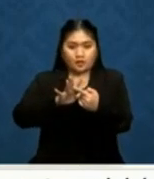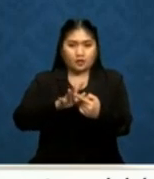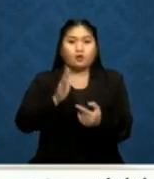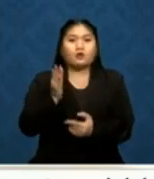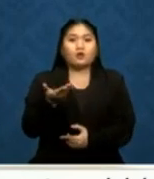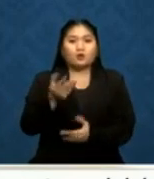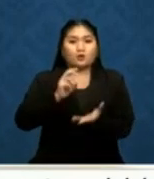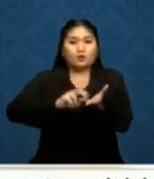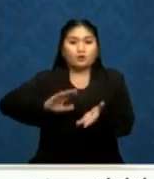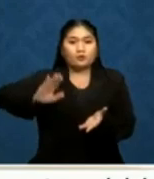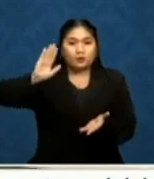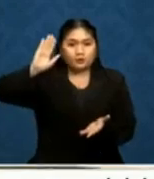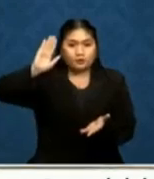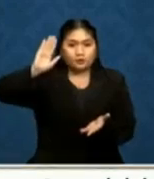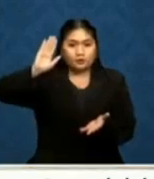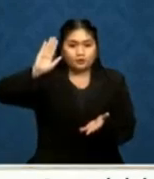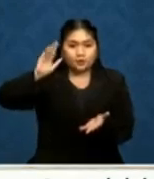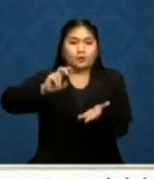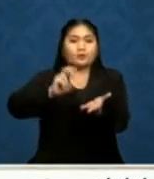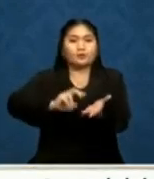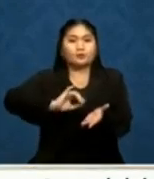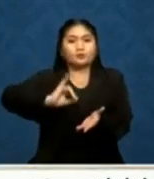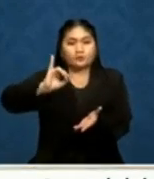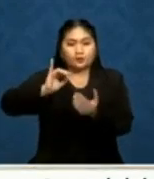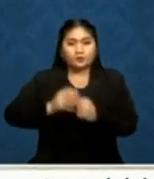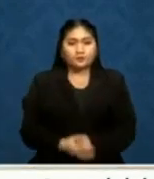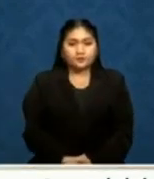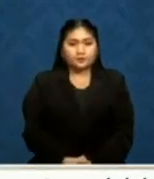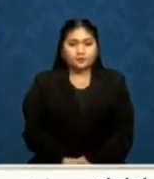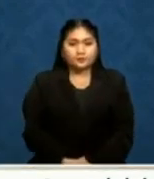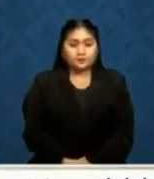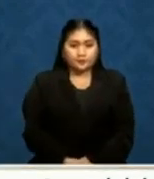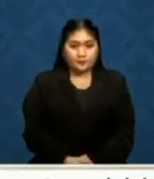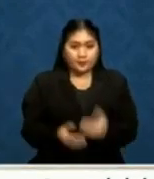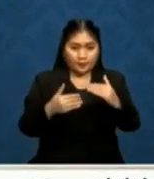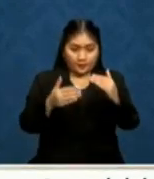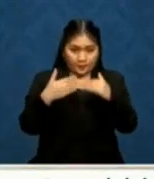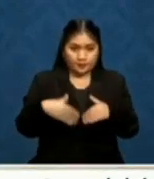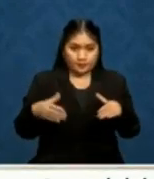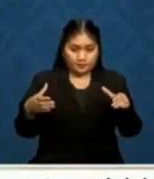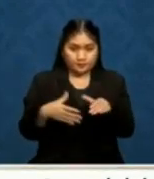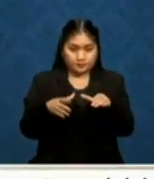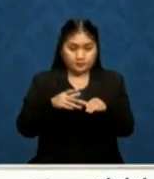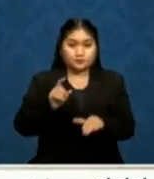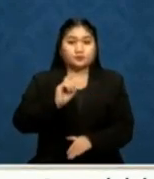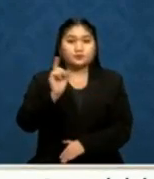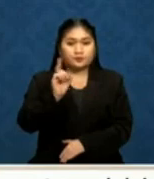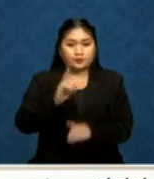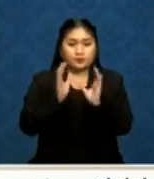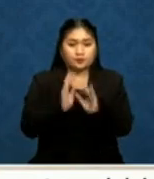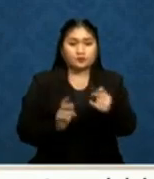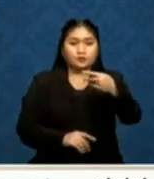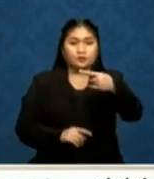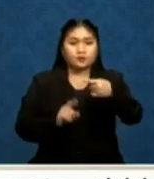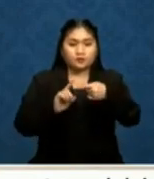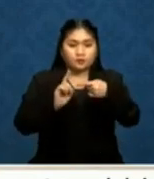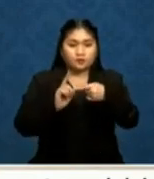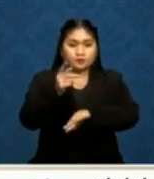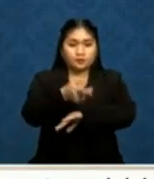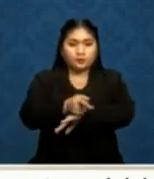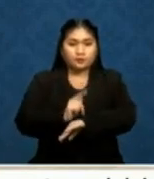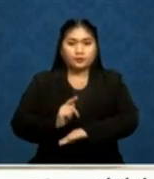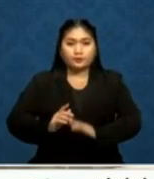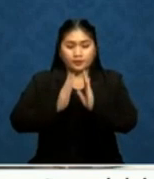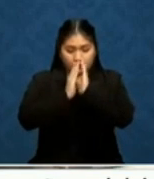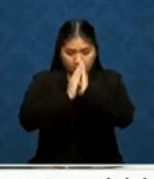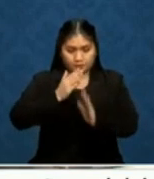ครับ ครับมีผู้รับรองถูกต้องนะครับต่อไปพรรคชาติไทยพัฒนาจํานวน1ท่านครับ ท่านประธานสภาที่เคาร